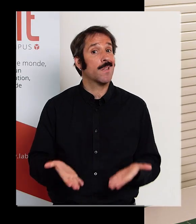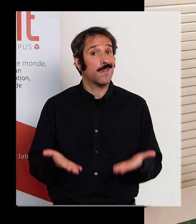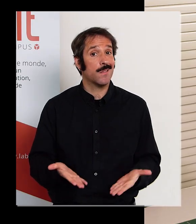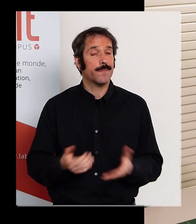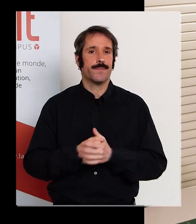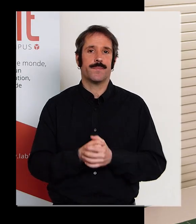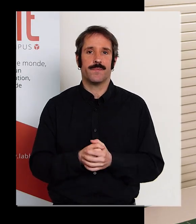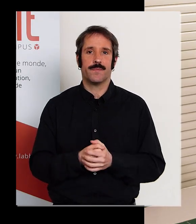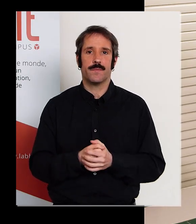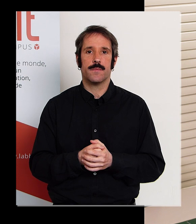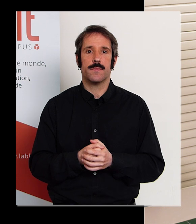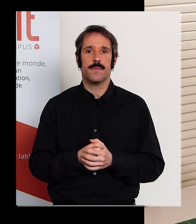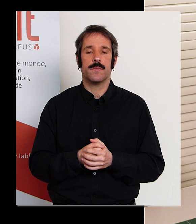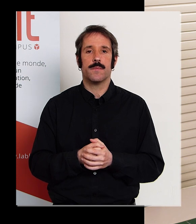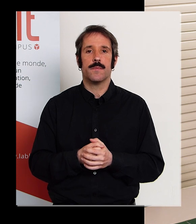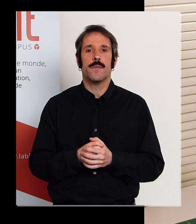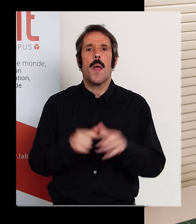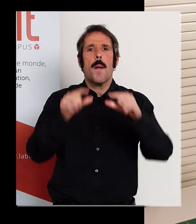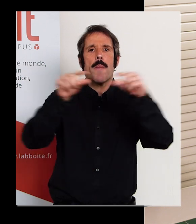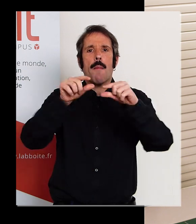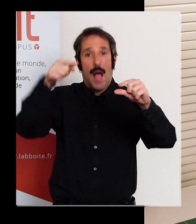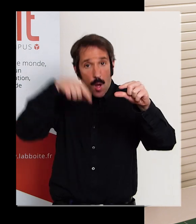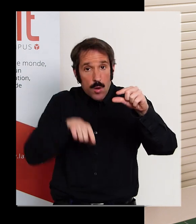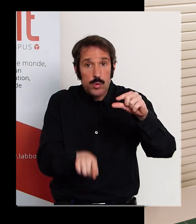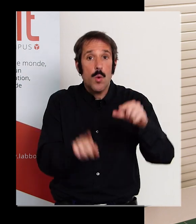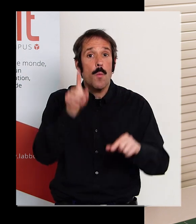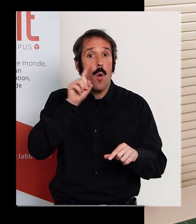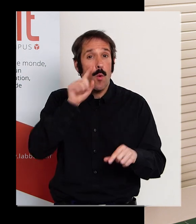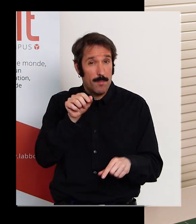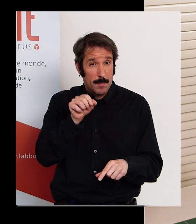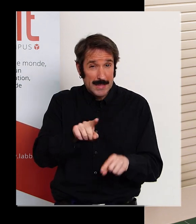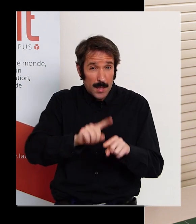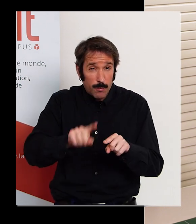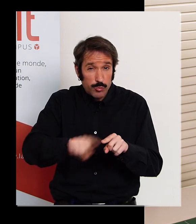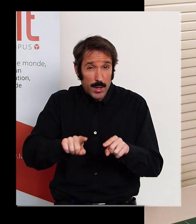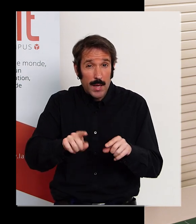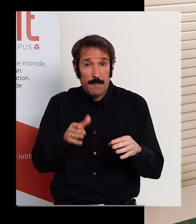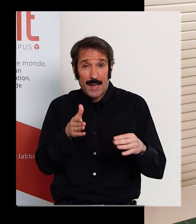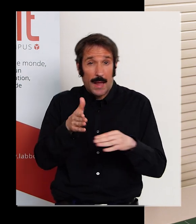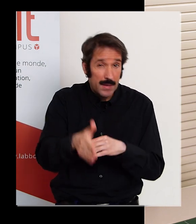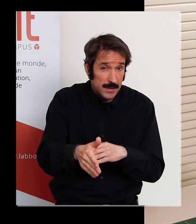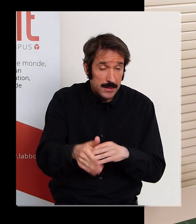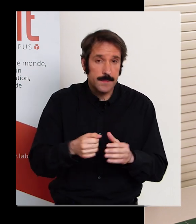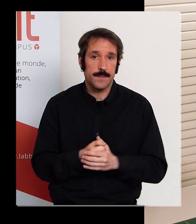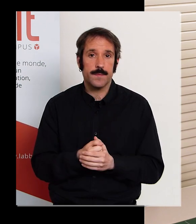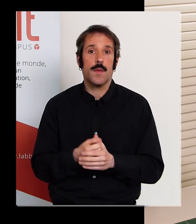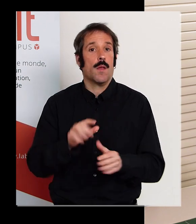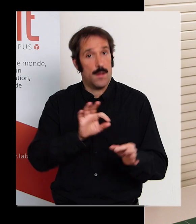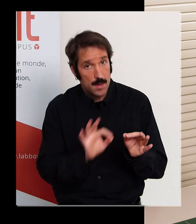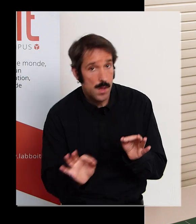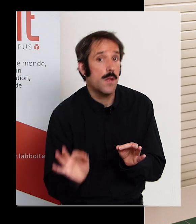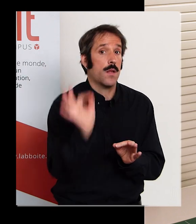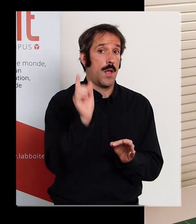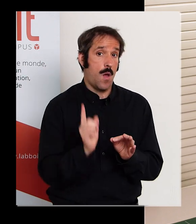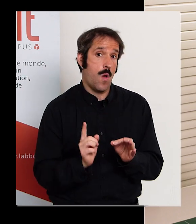Et donc à présent, nous allons passer en dessous des deux barres pour atteindre cet élément qui va le traverser.